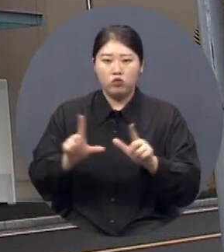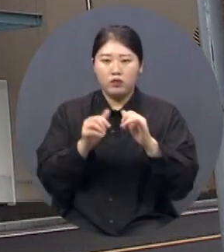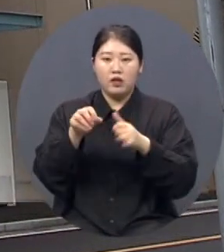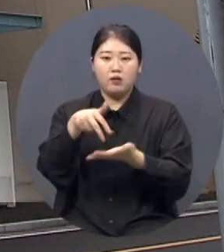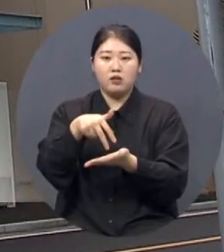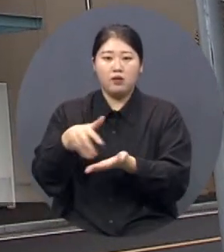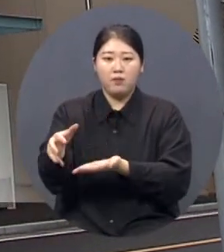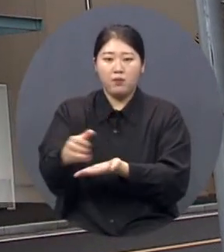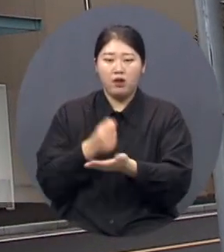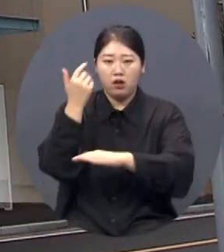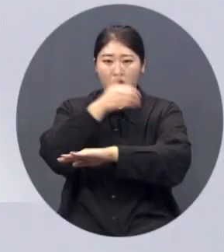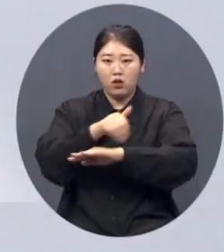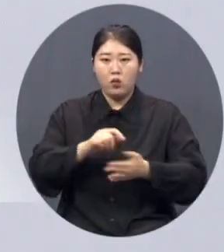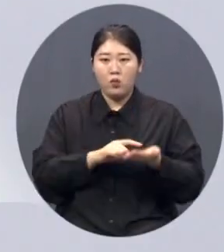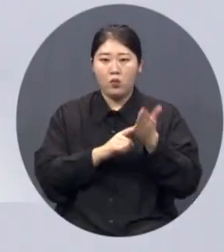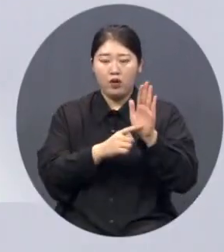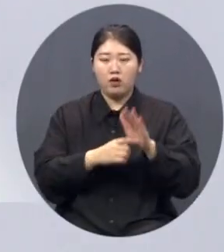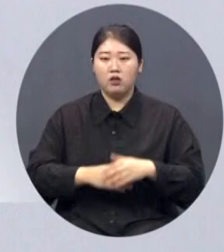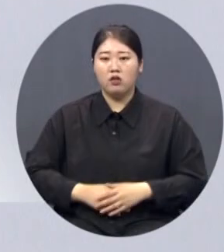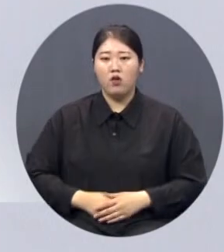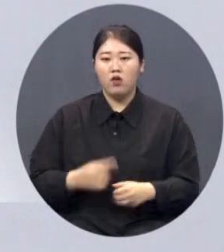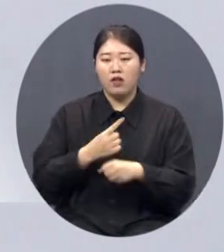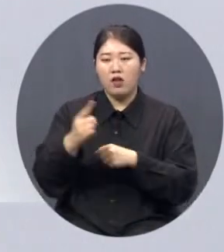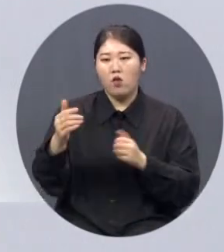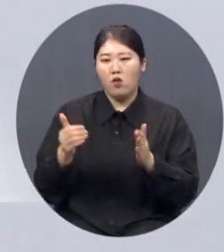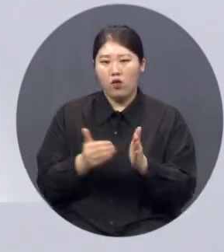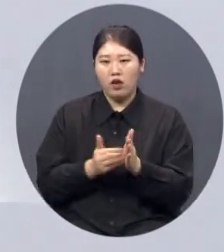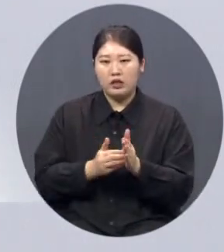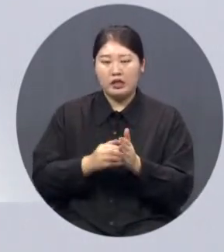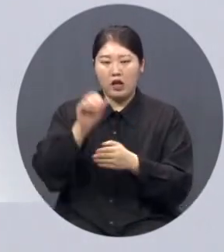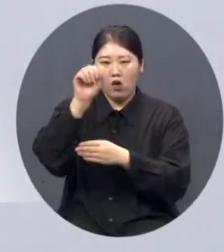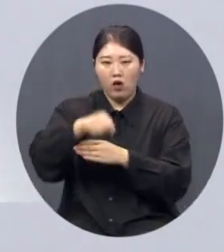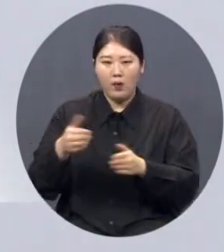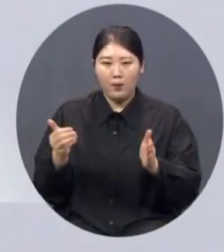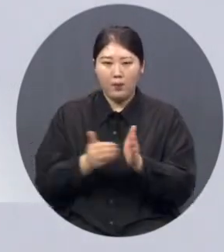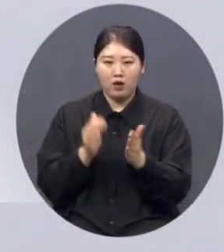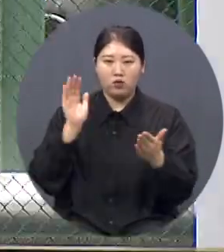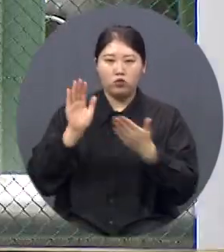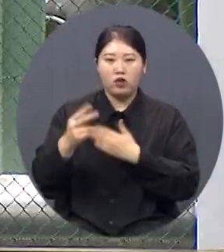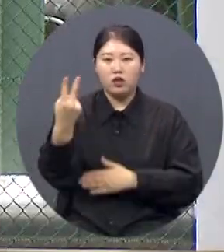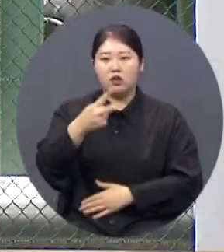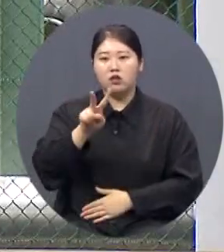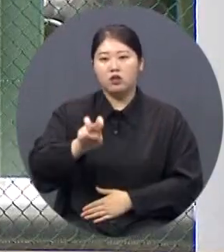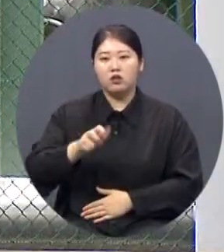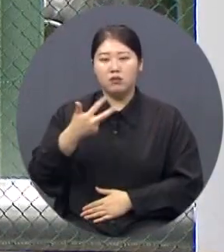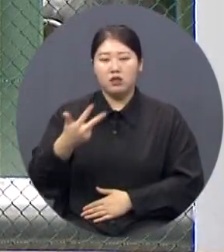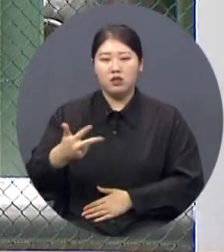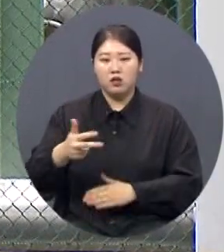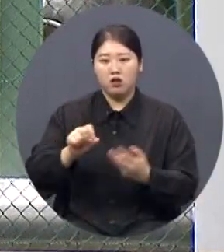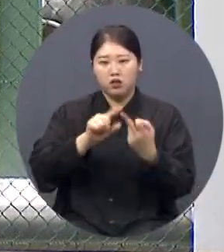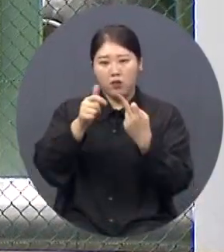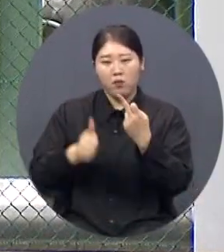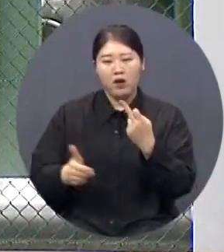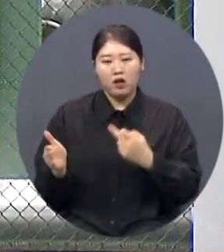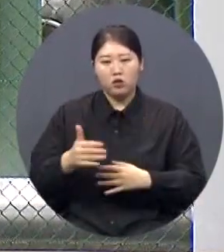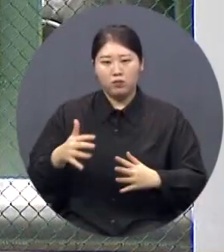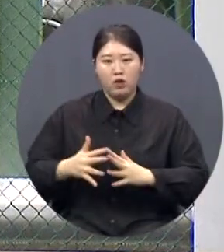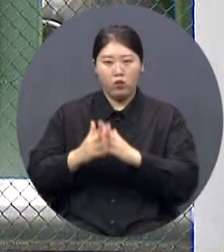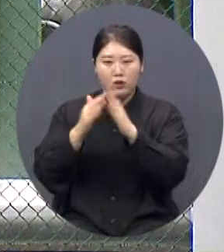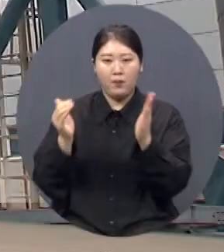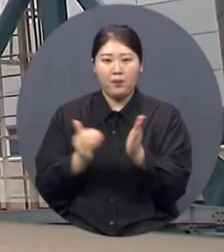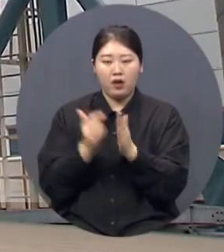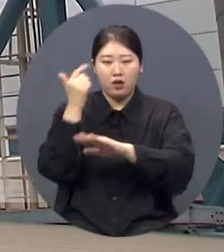있습니다. 사업자인 동서발전은 내년까지 인허가 절차를 마치고 2027년 말 준공을 목표로 하고